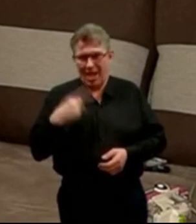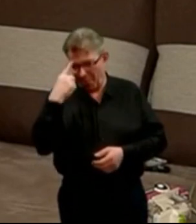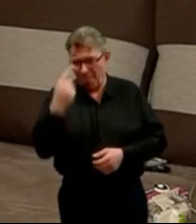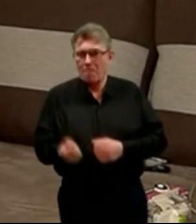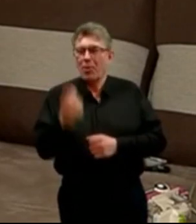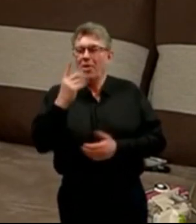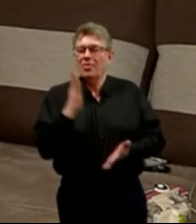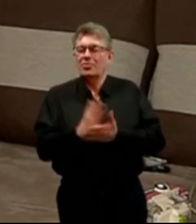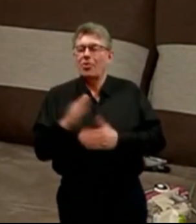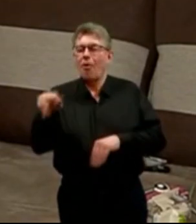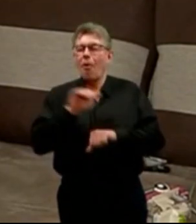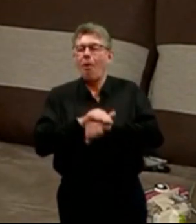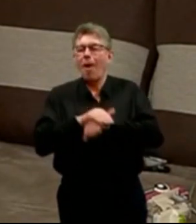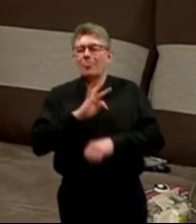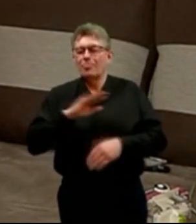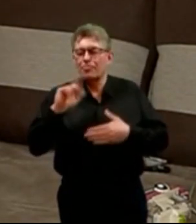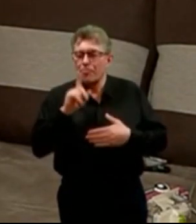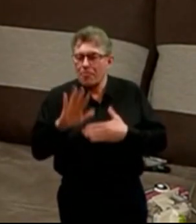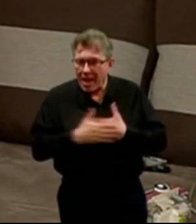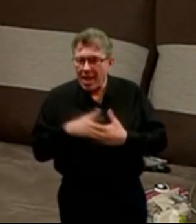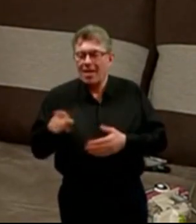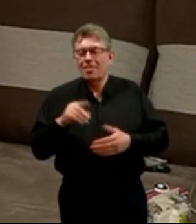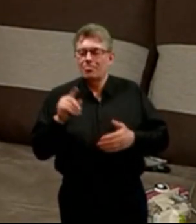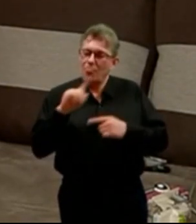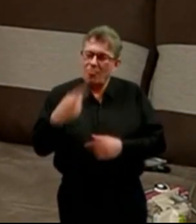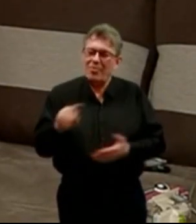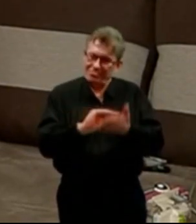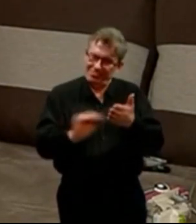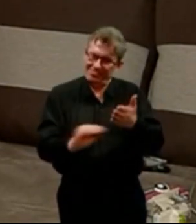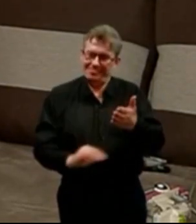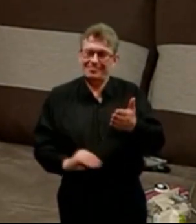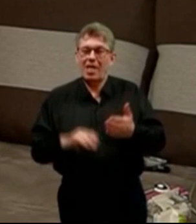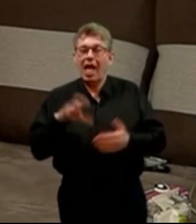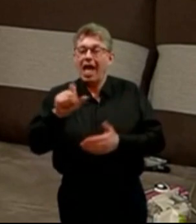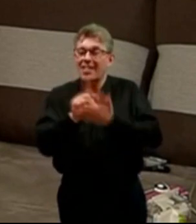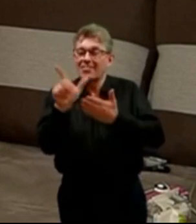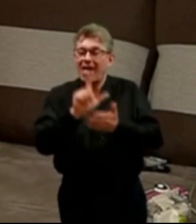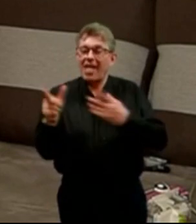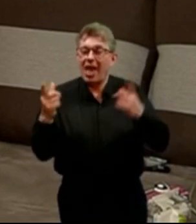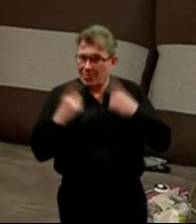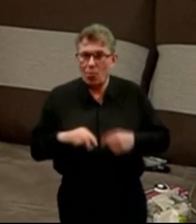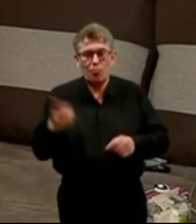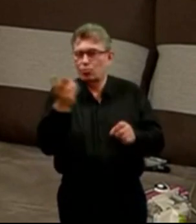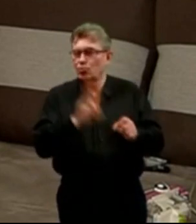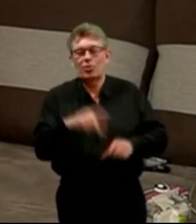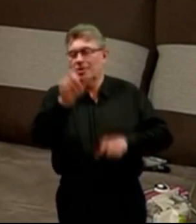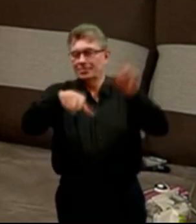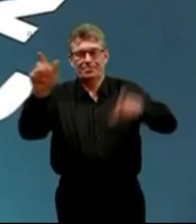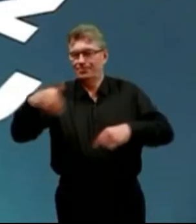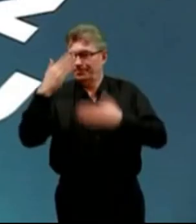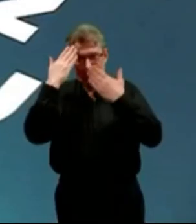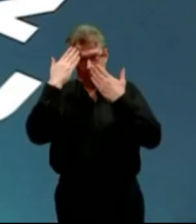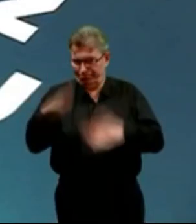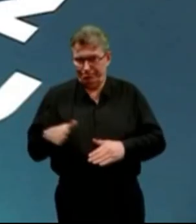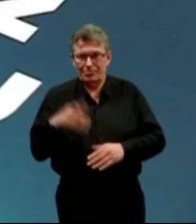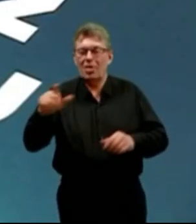kolega męża wpadł na pomysł, że napisze taką książeczkę, a 12 osób zupełnie nieznających się stworzyło piękne